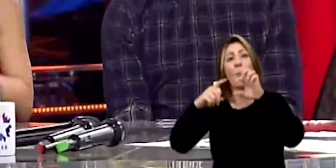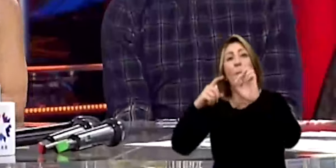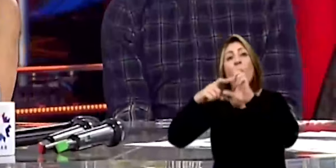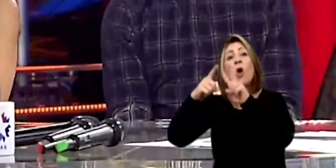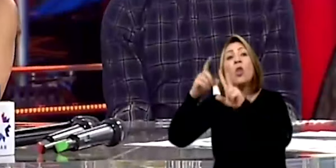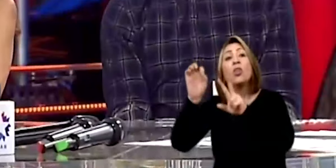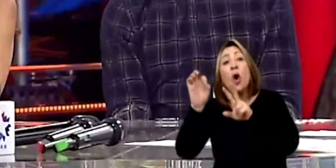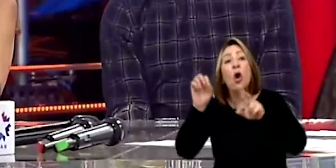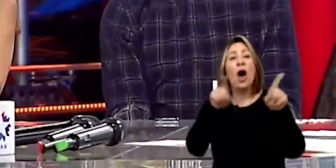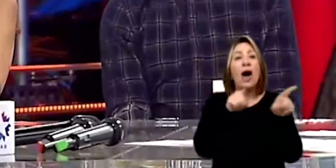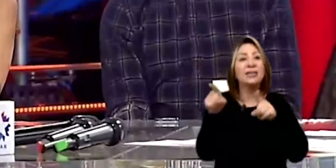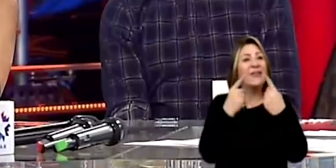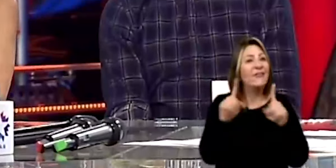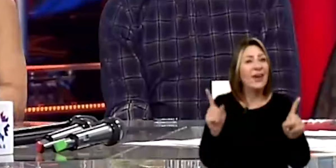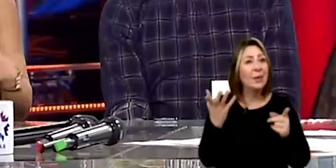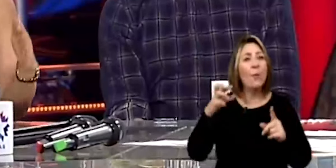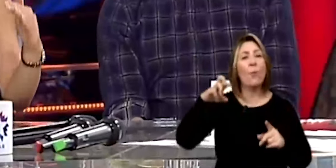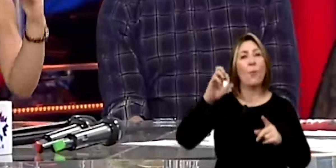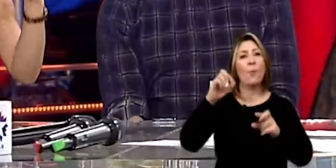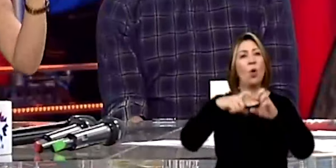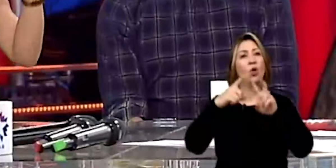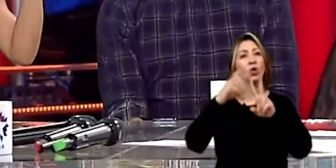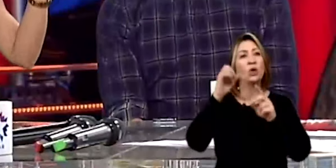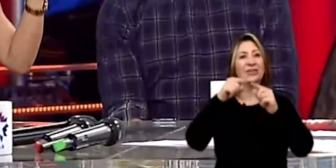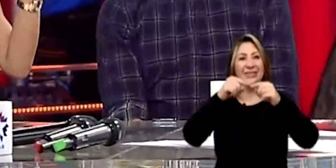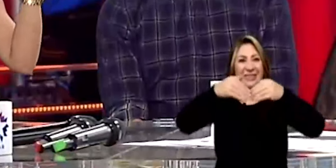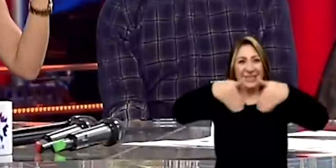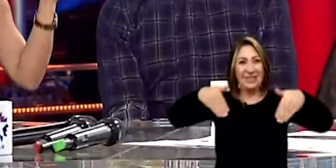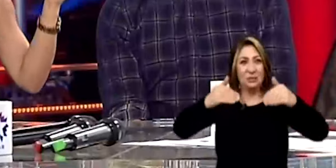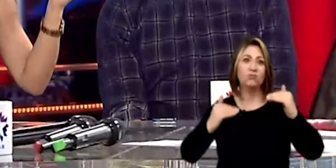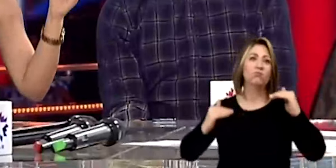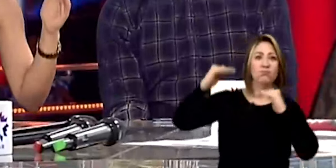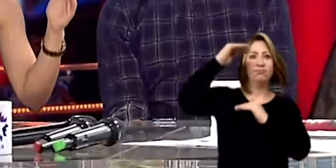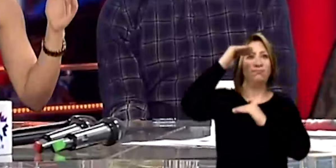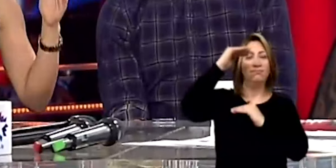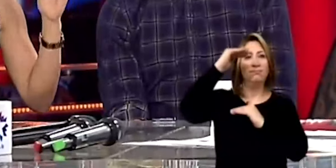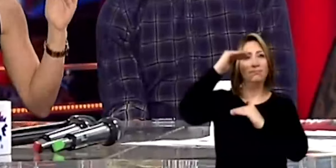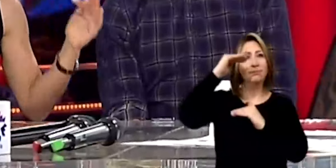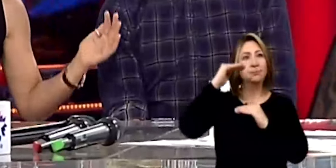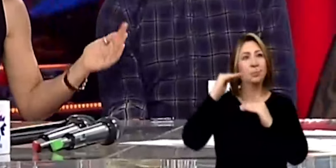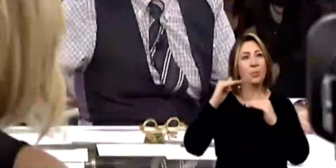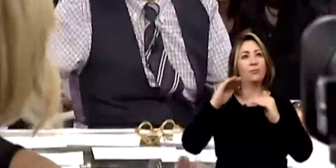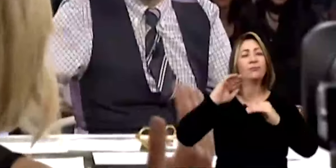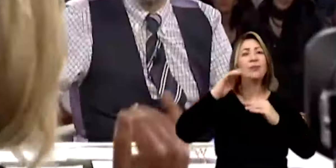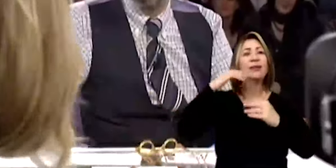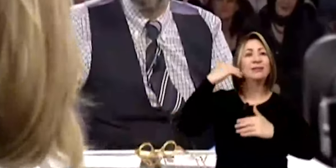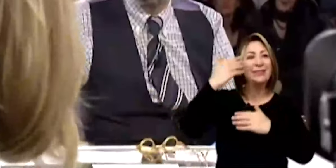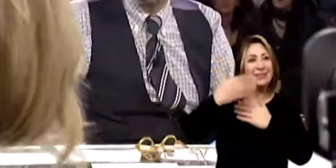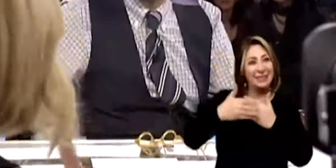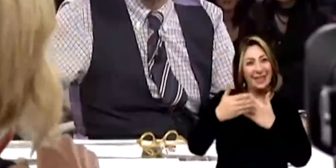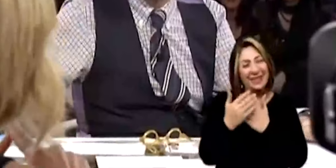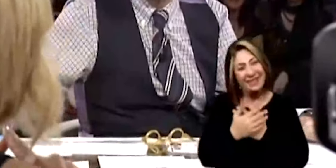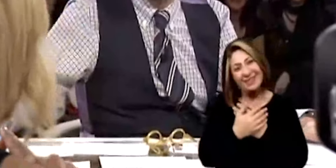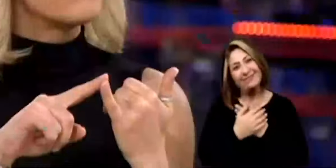efendim? Şöyle pornoda sınır birazcık daha aşılır. Hangi sınır pozisyonlar hocam? Pozisyonlar